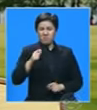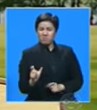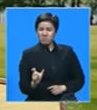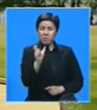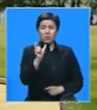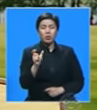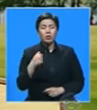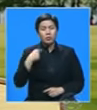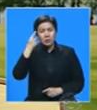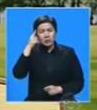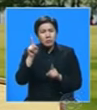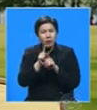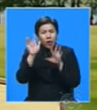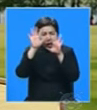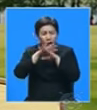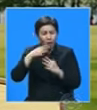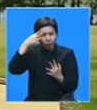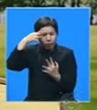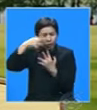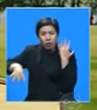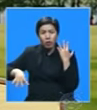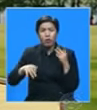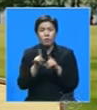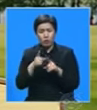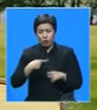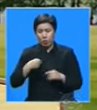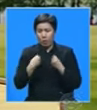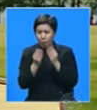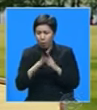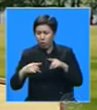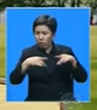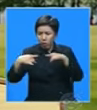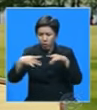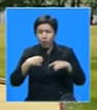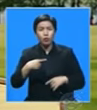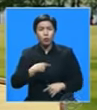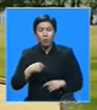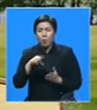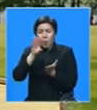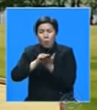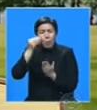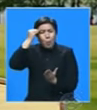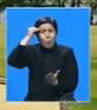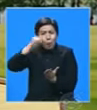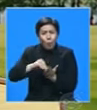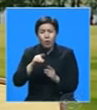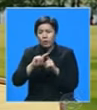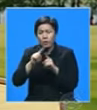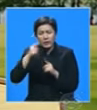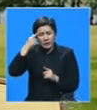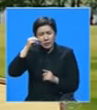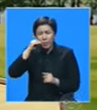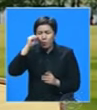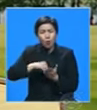มเข้าใจว่าอาจจะป่วยทางจิตนะคนเหล่านี้เขียนให้คนทะเลาะเบาะแว้งกันเขียนโดยไม่มีข้อเท็จจริงเขียนโดยที่เอาจับต้นชนปลายมาแล้วมาต่